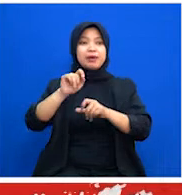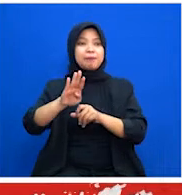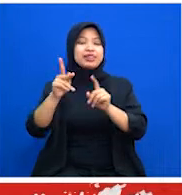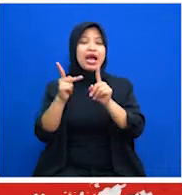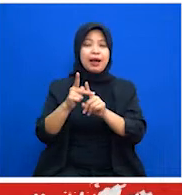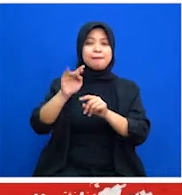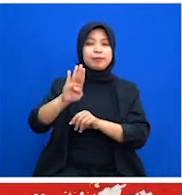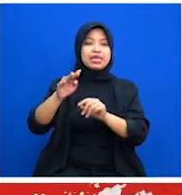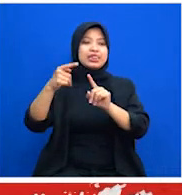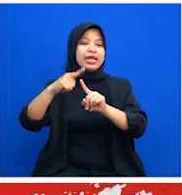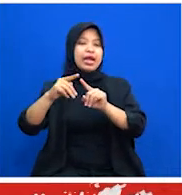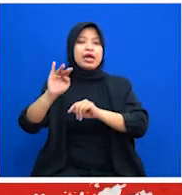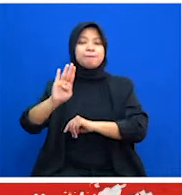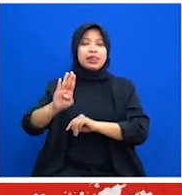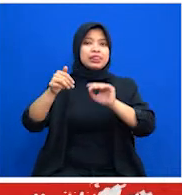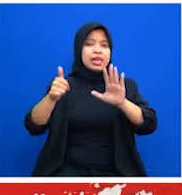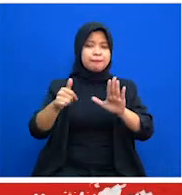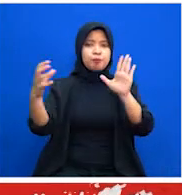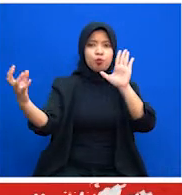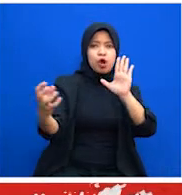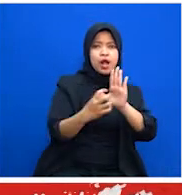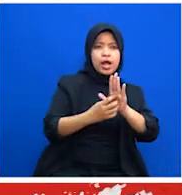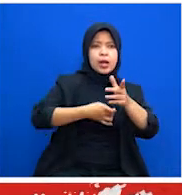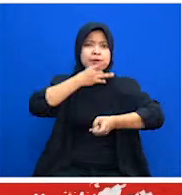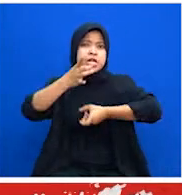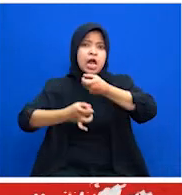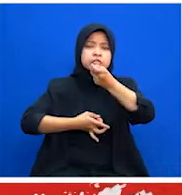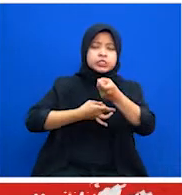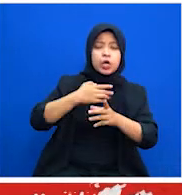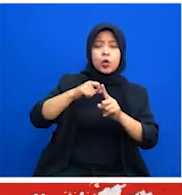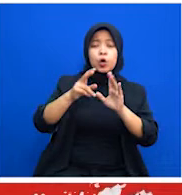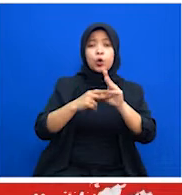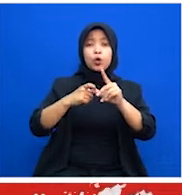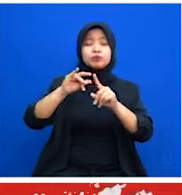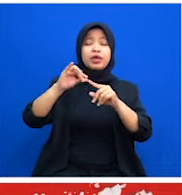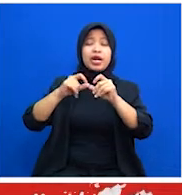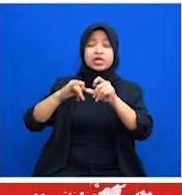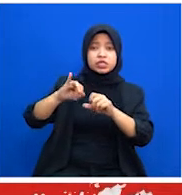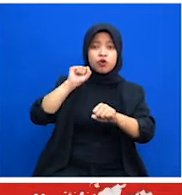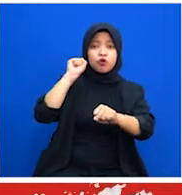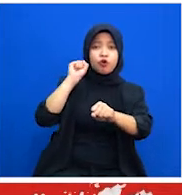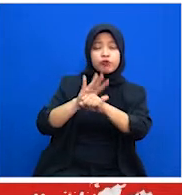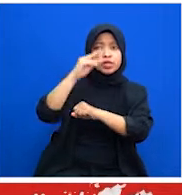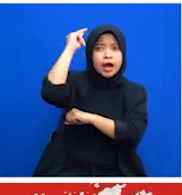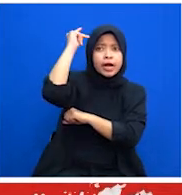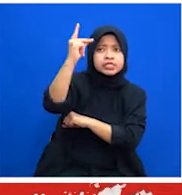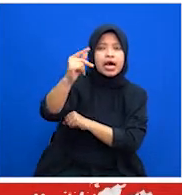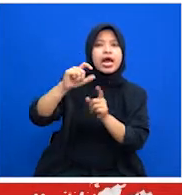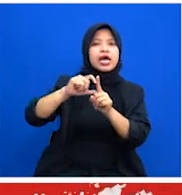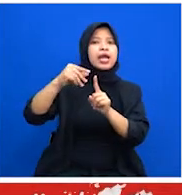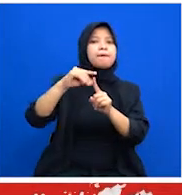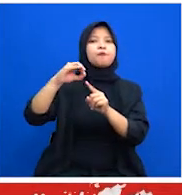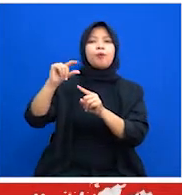H4 b4t 6 mengunggah sebuah narasi konspirasi yang menyatakan bahwa covert 19 adalah rencana depopulasi